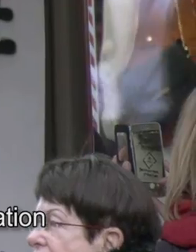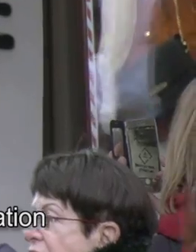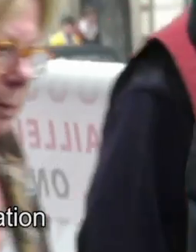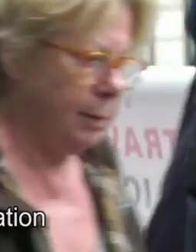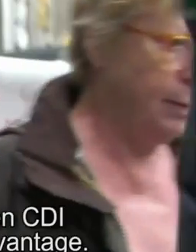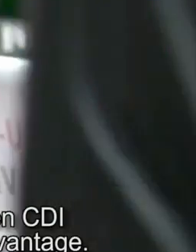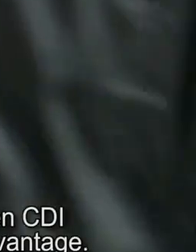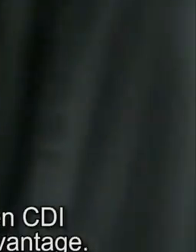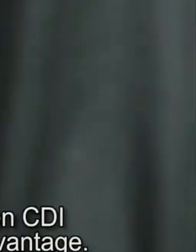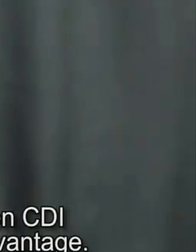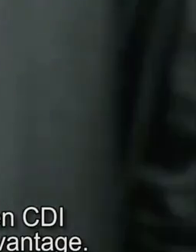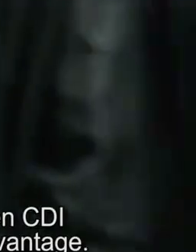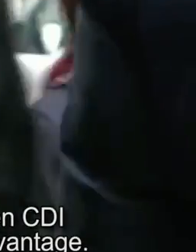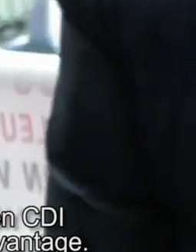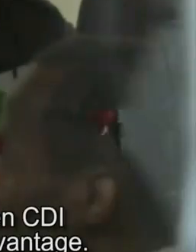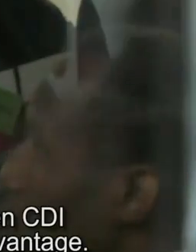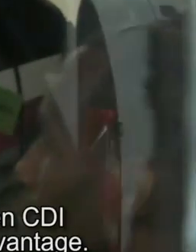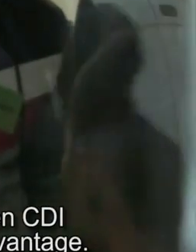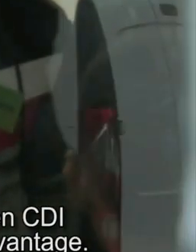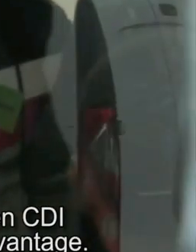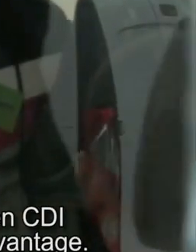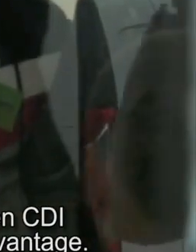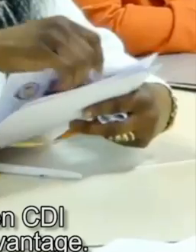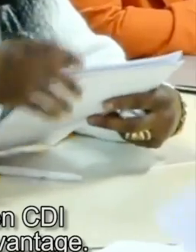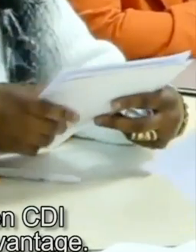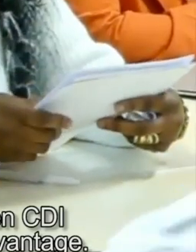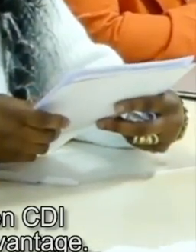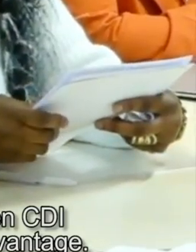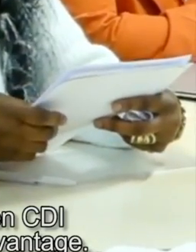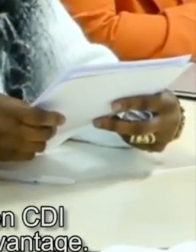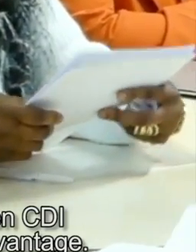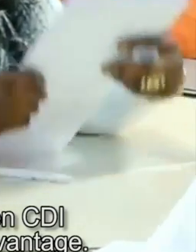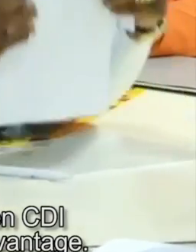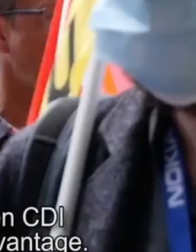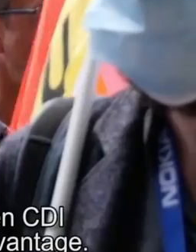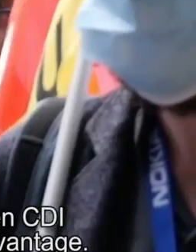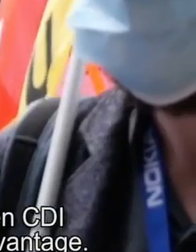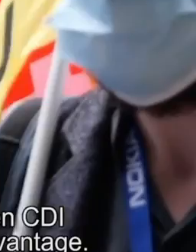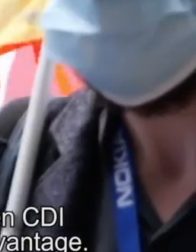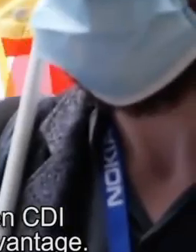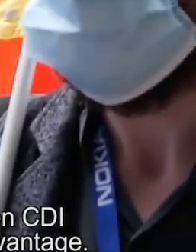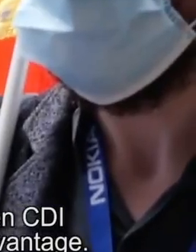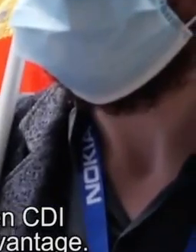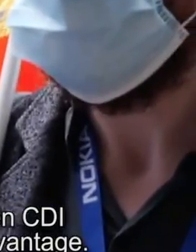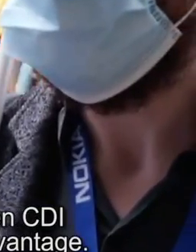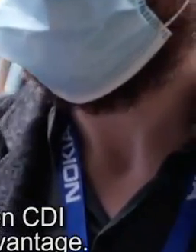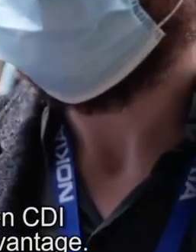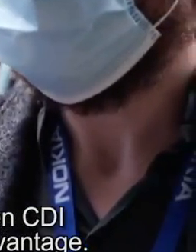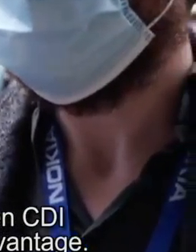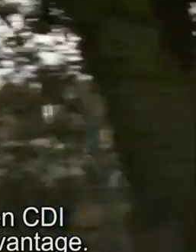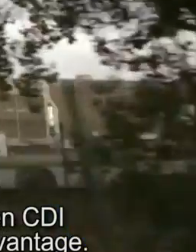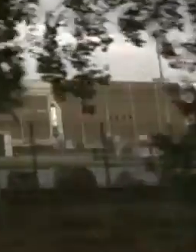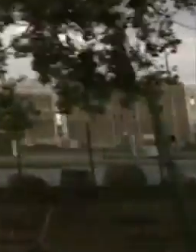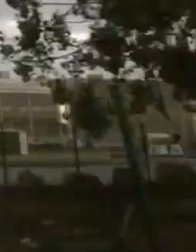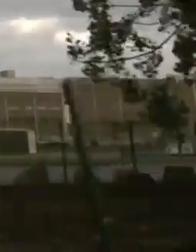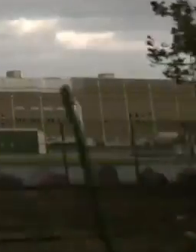augmentation de la précarité puisque seuls 42% des salariés de moins de 25 ans sont en CDI. Et ce, sans compter le chômage qui les touche également